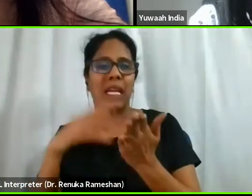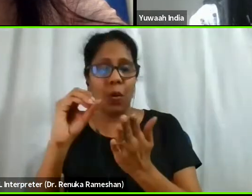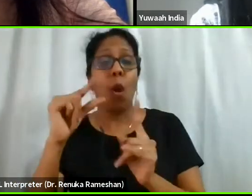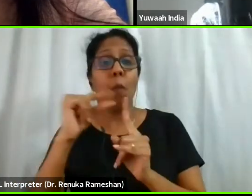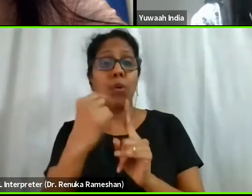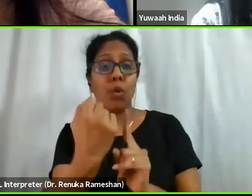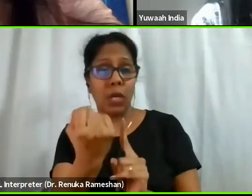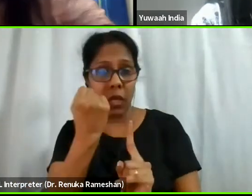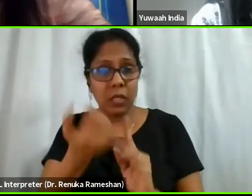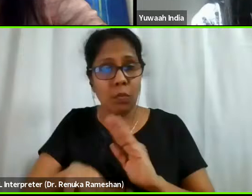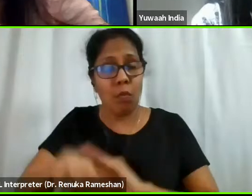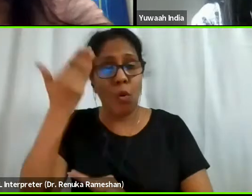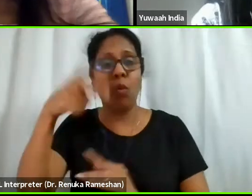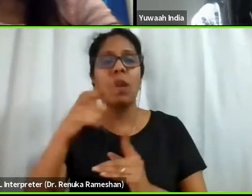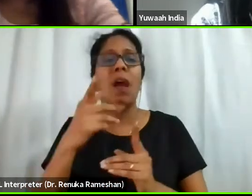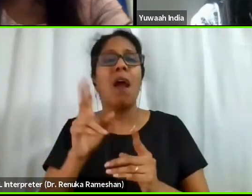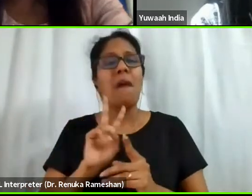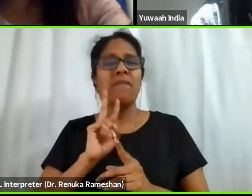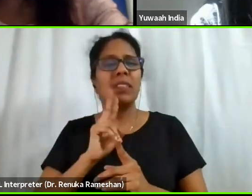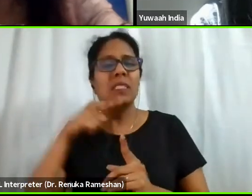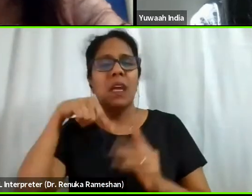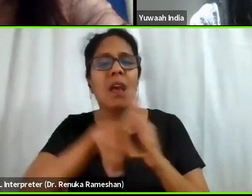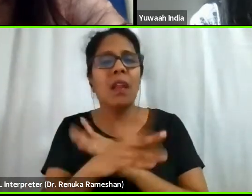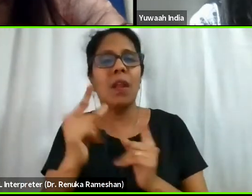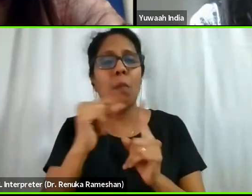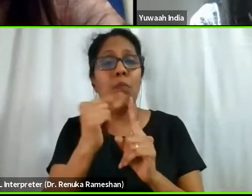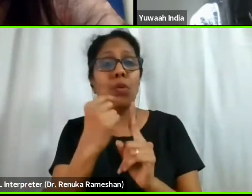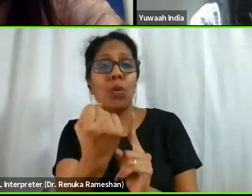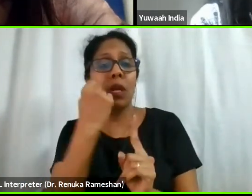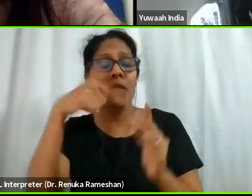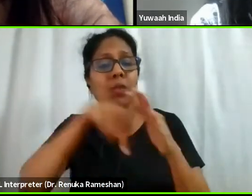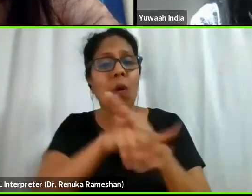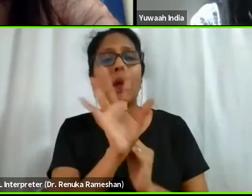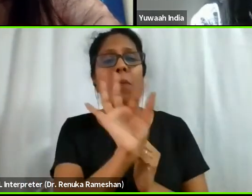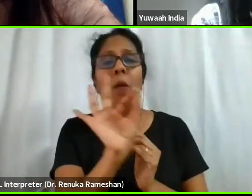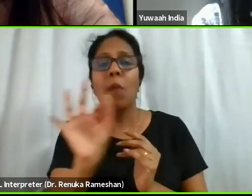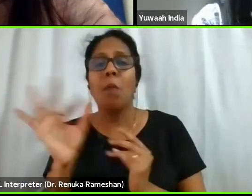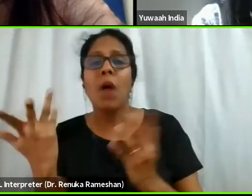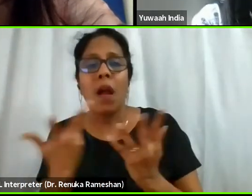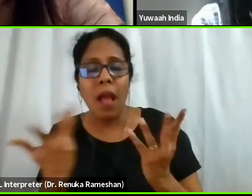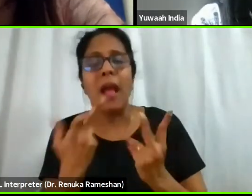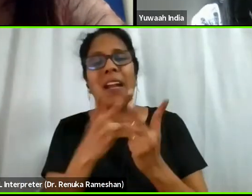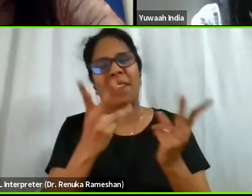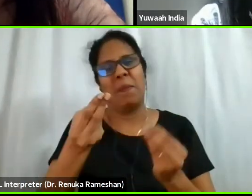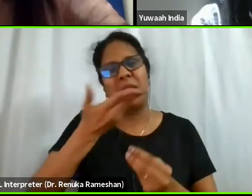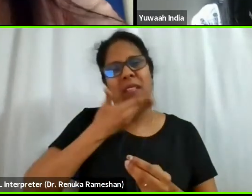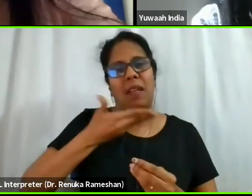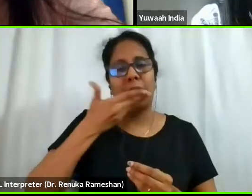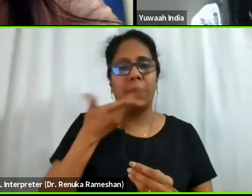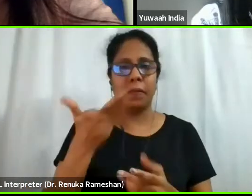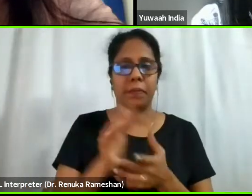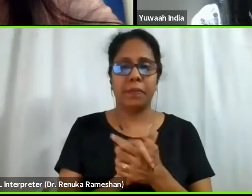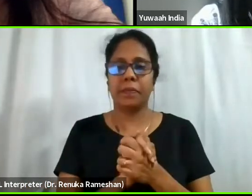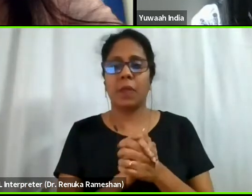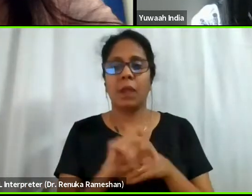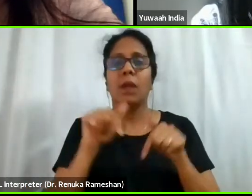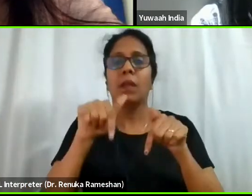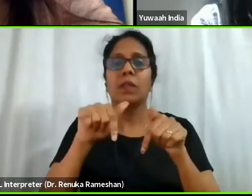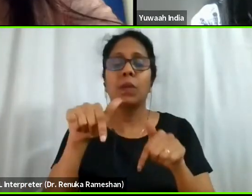हैं। ओके, तो खाने में एक चीज ध्यान रखिएगा कि तला भुना नहीं